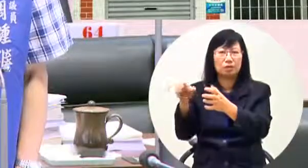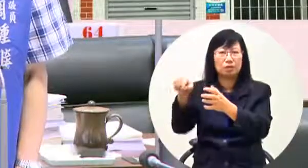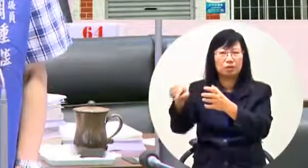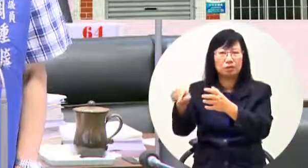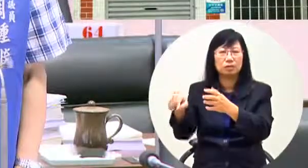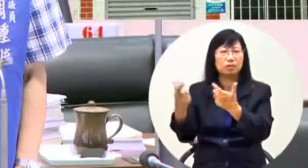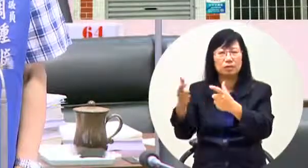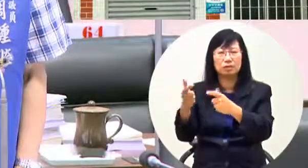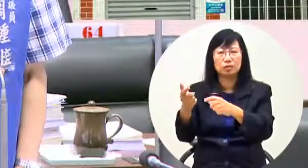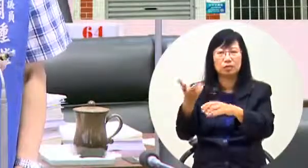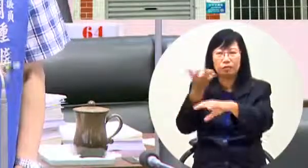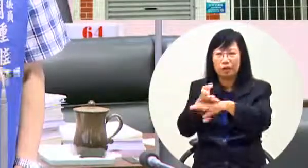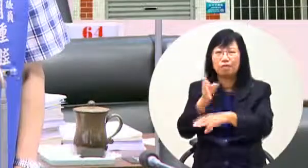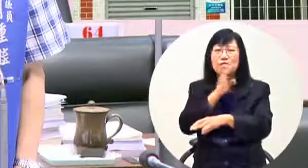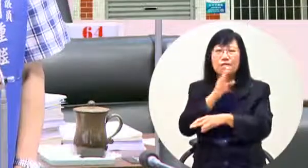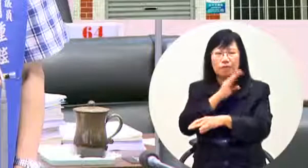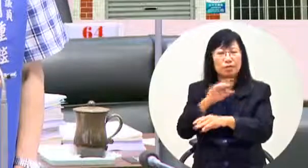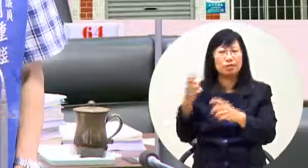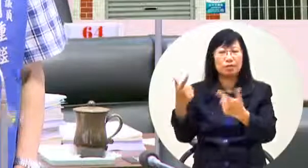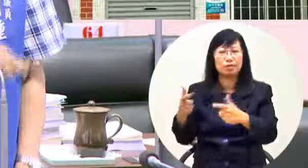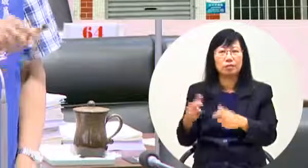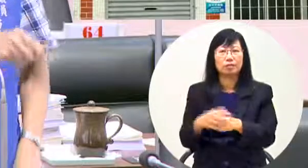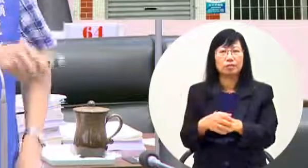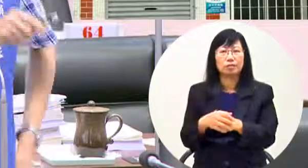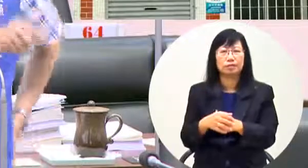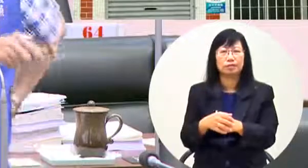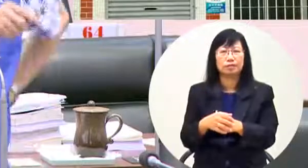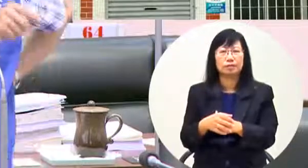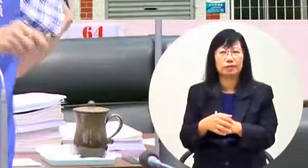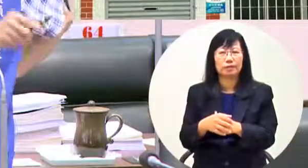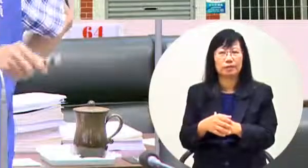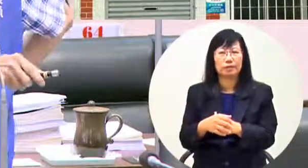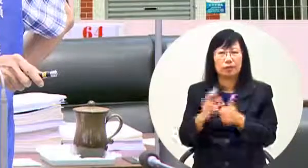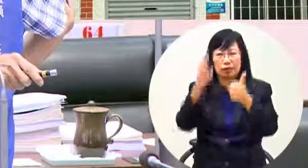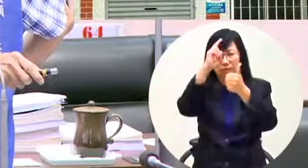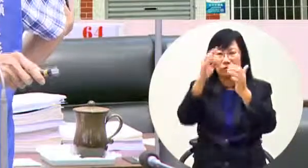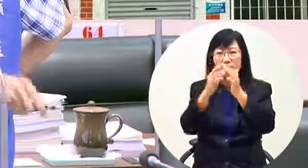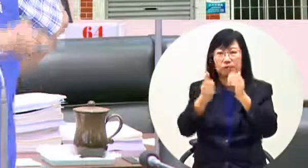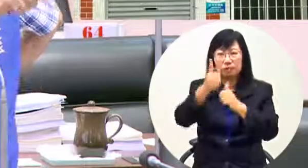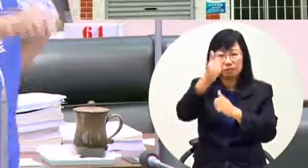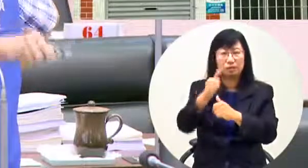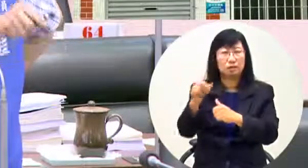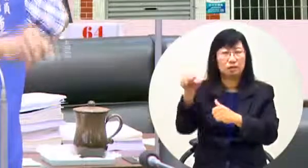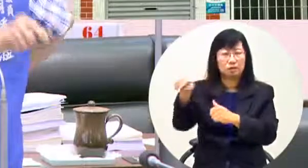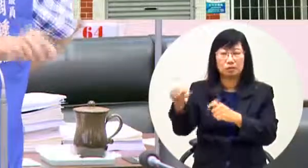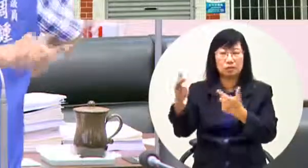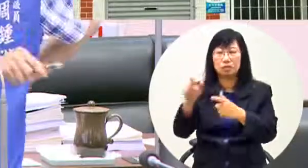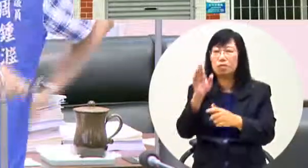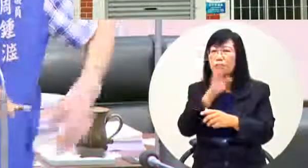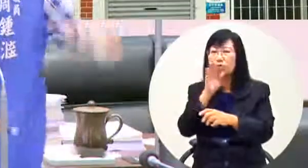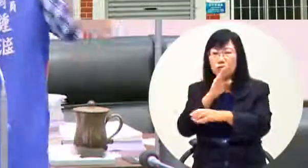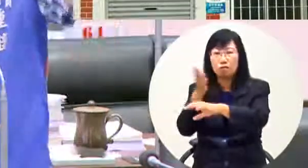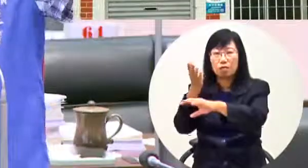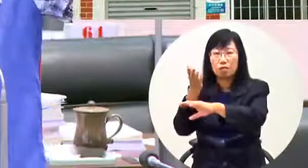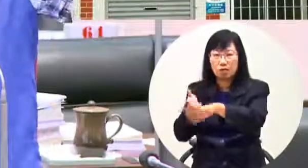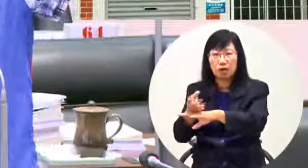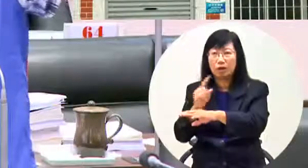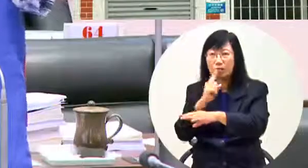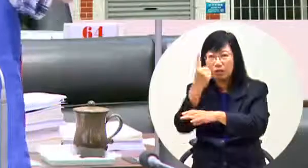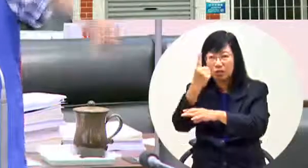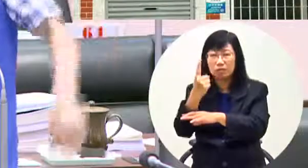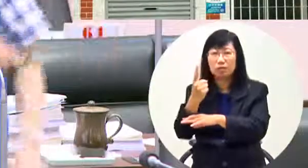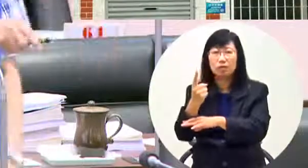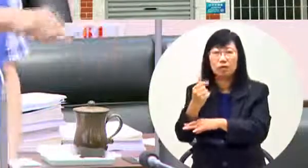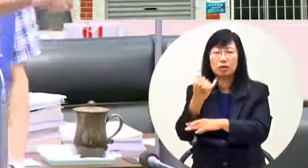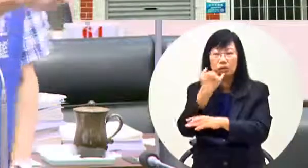这个许市长。这种不是闲置而已哦， 这种叫做气质已经都是不是